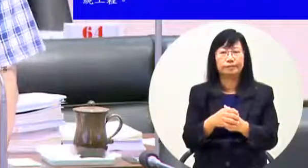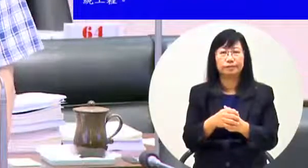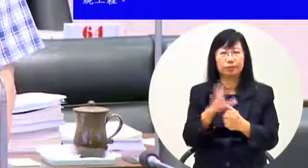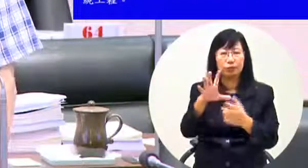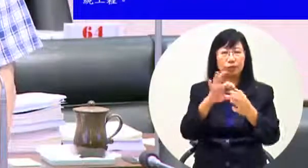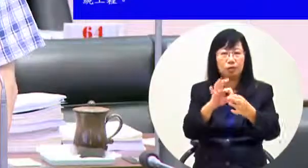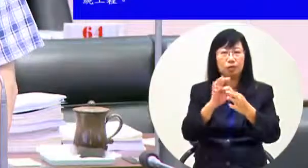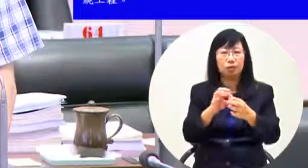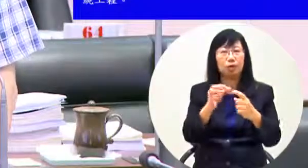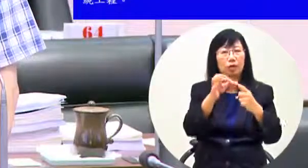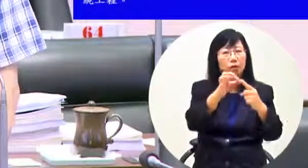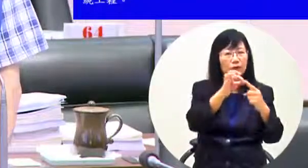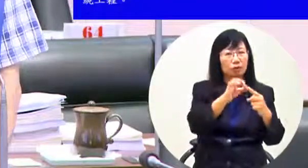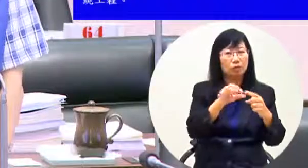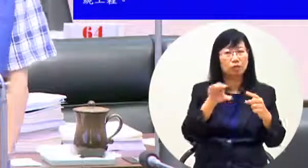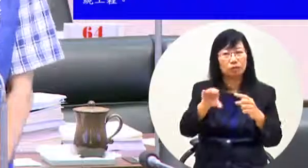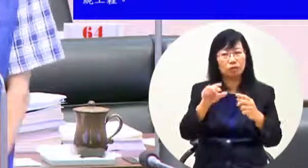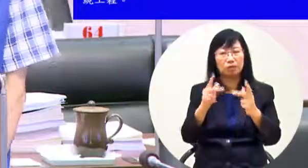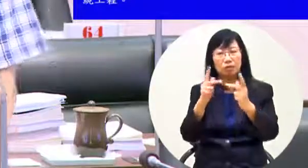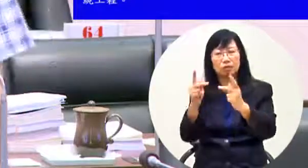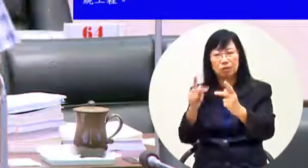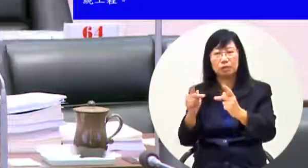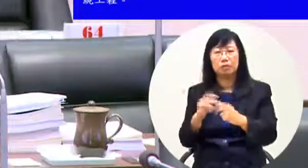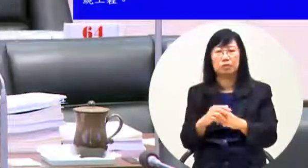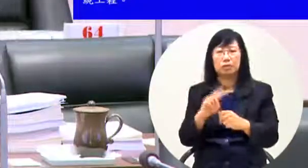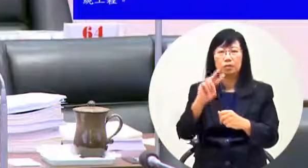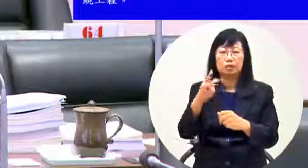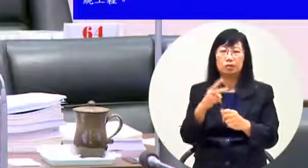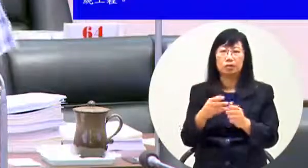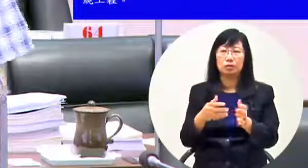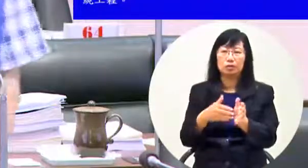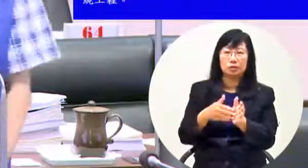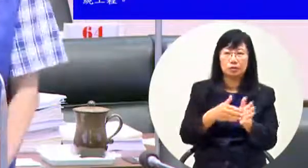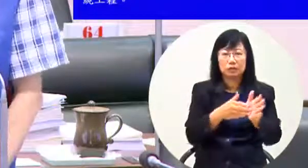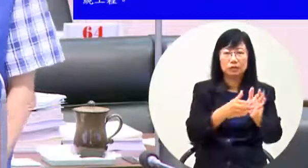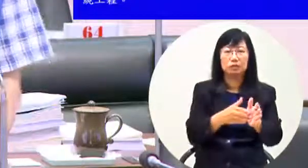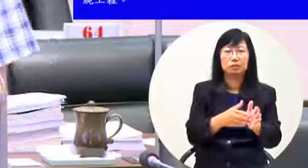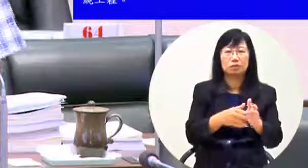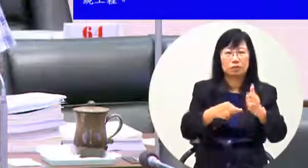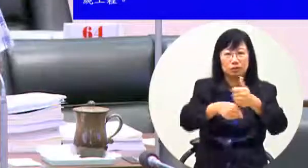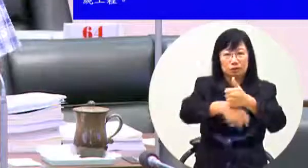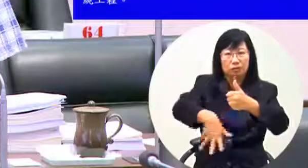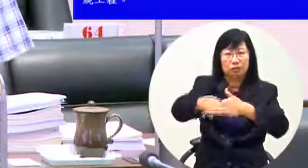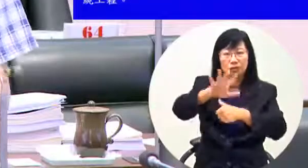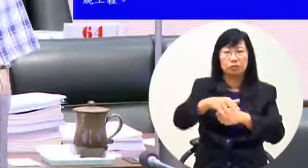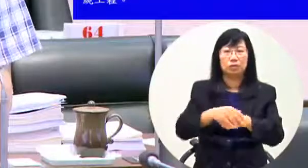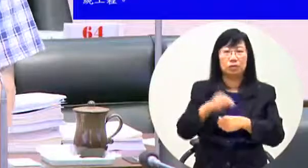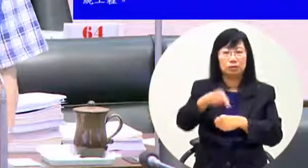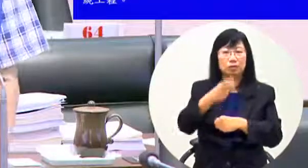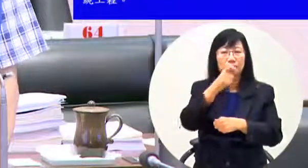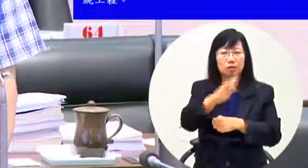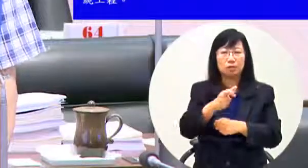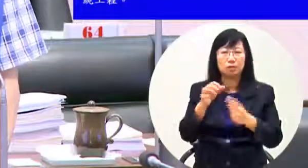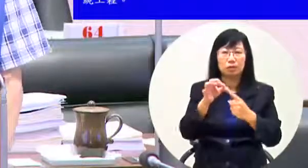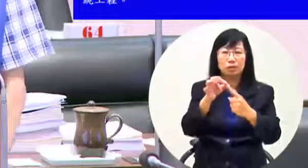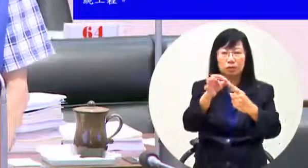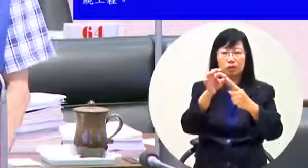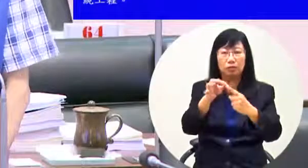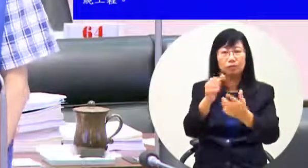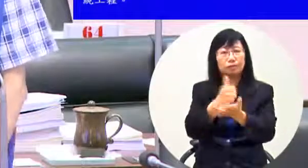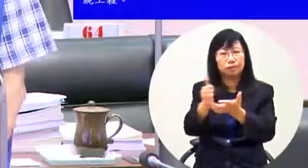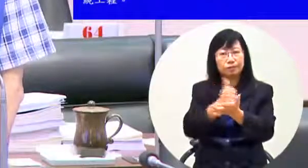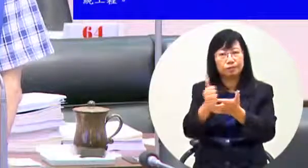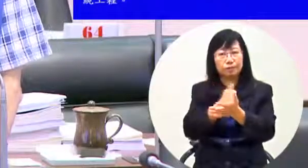轨、轻运量的系统，啊，这是公车运量系统。啊，我讲这真好，经费